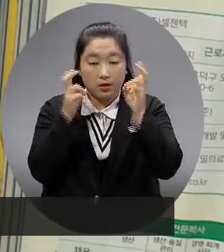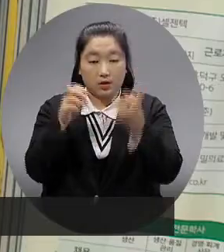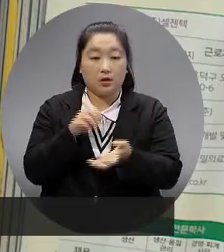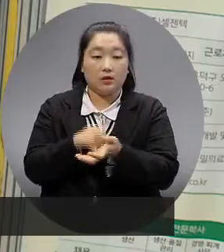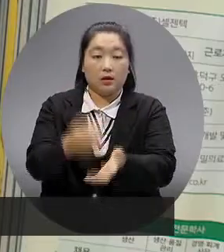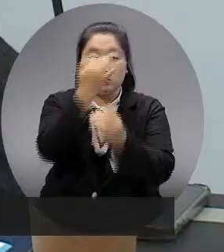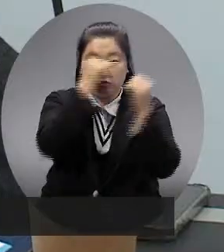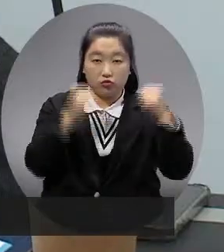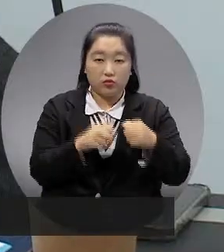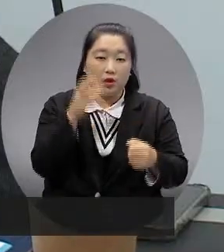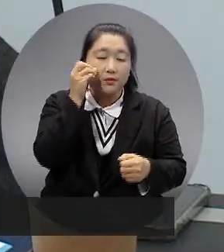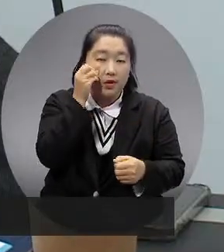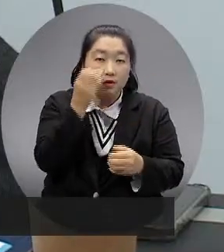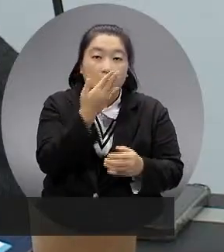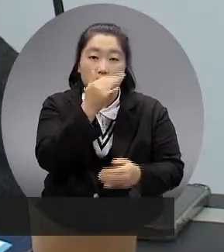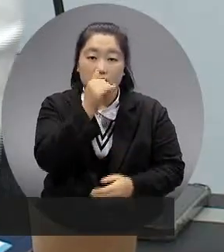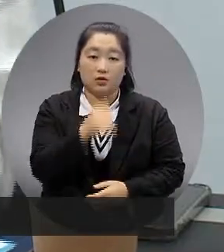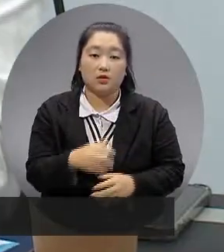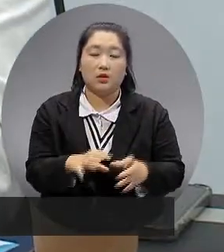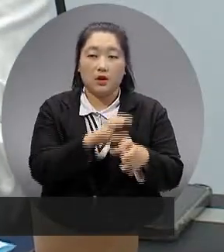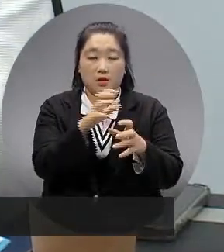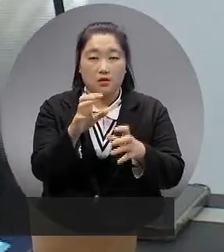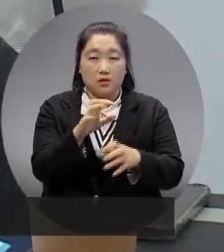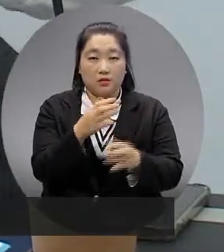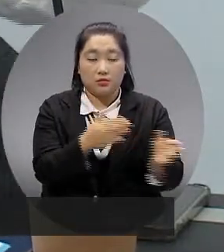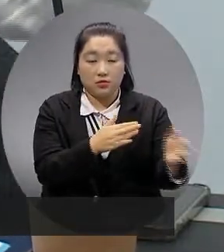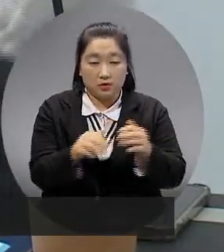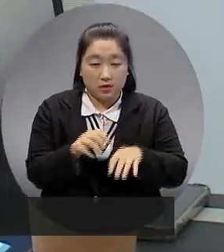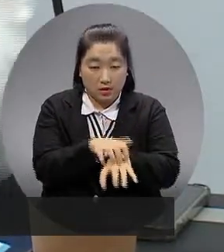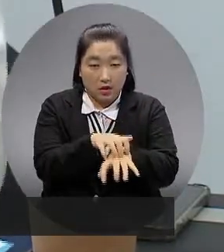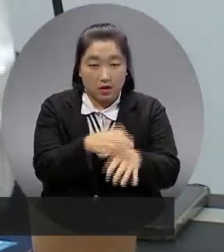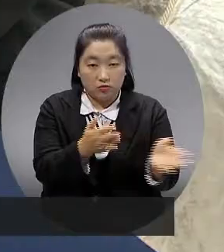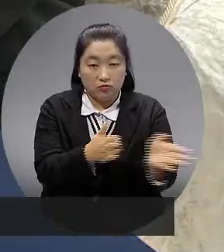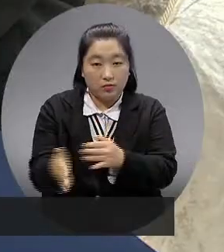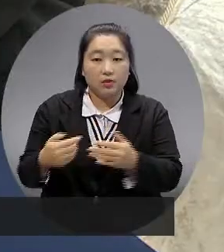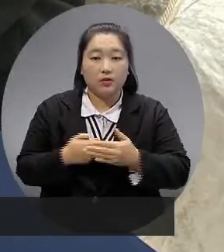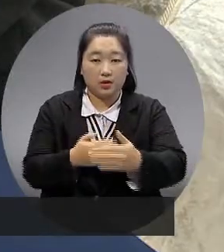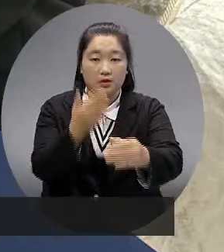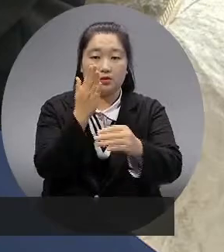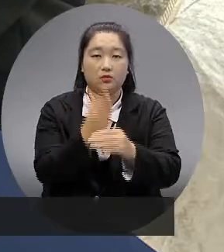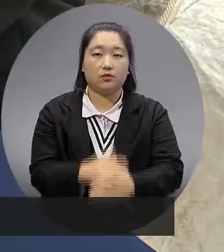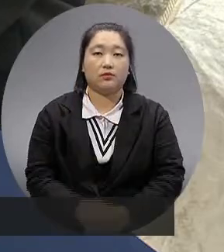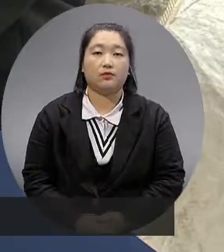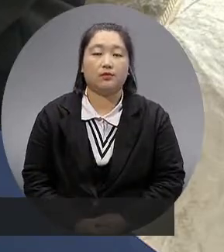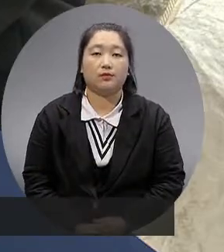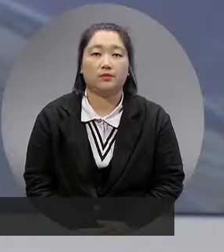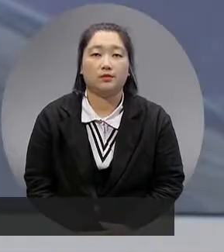수 있도록 유도하는 선순환 체계 마련을 위해 추진 중입니다.